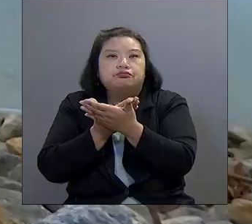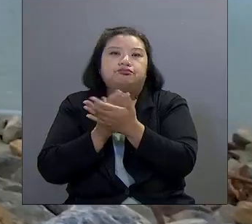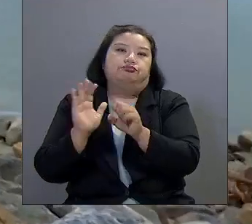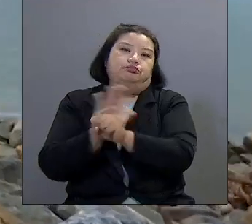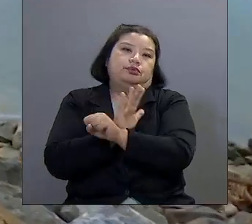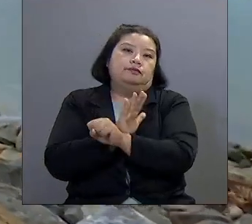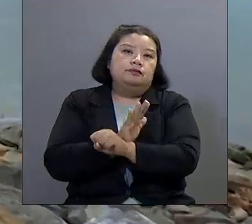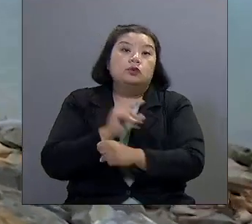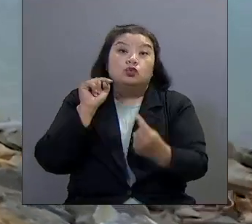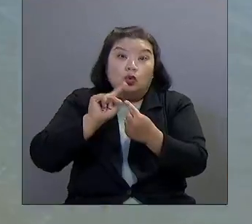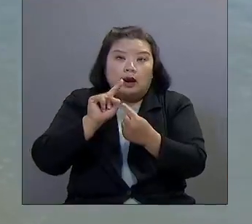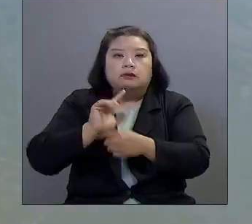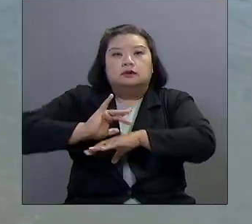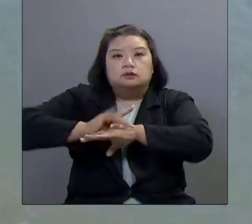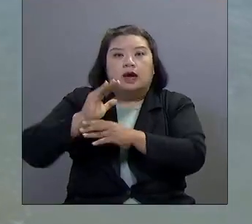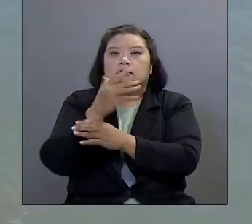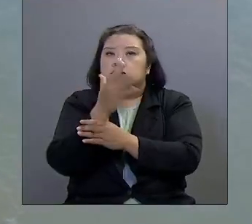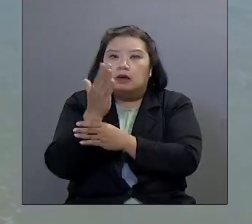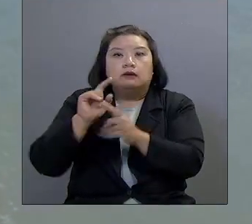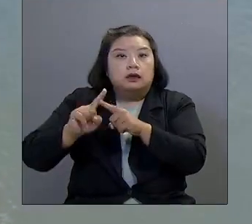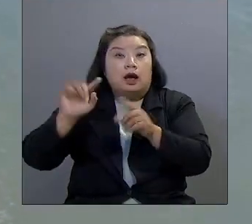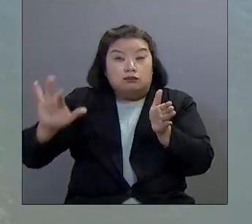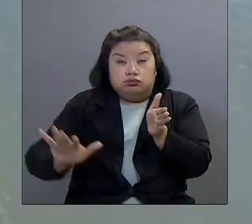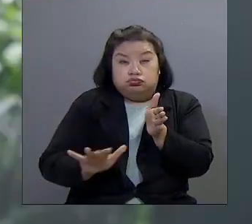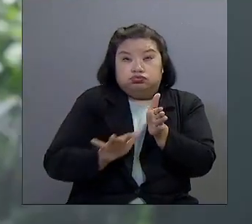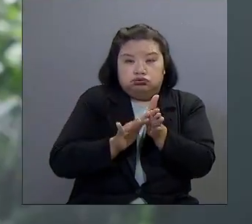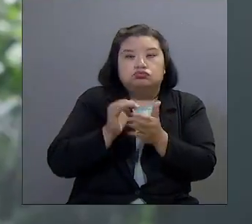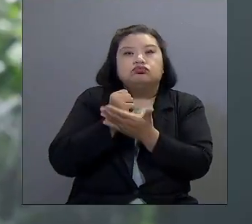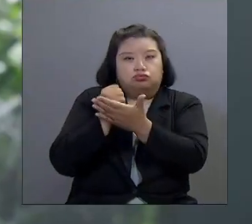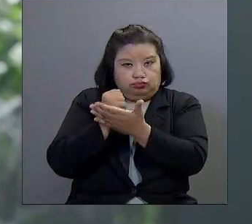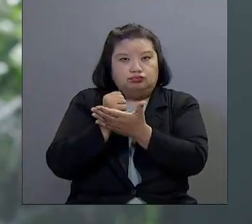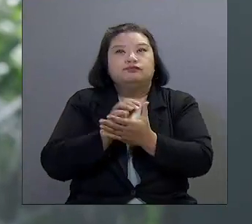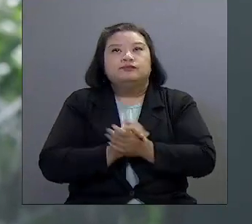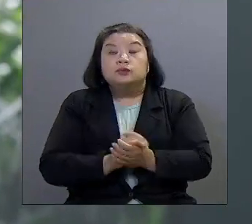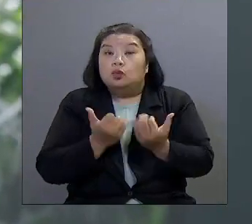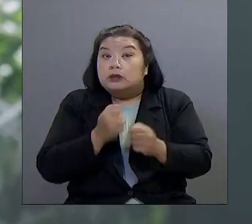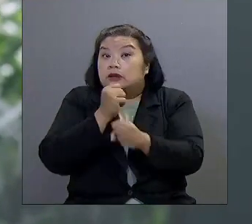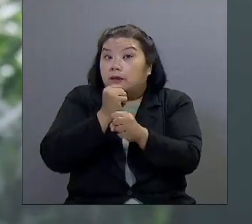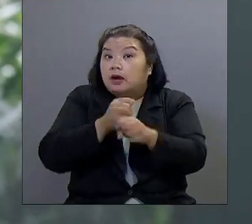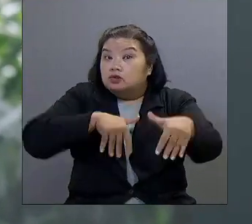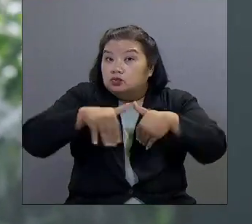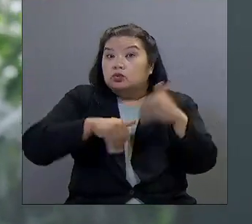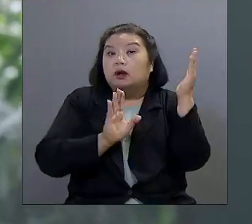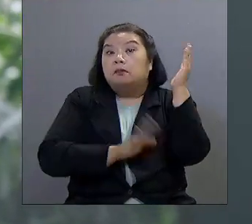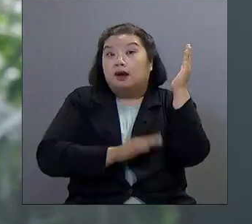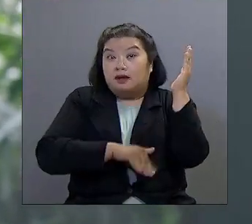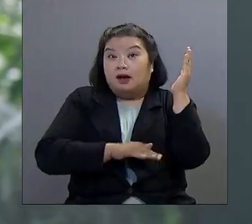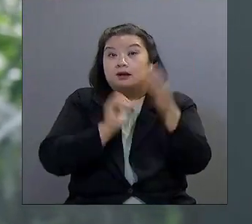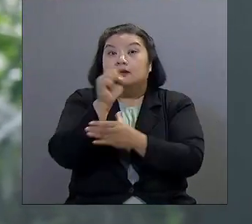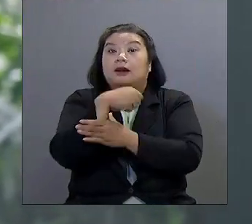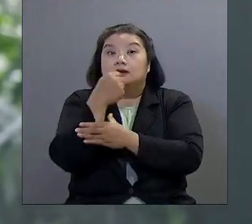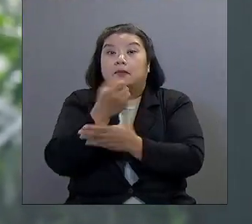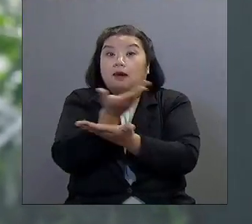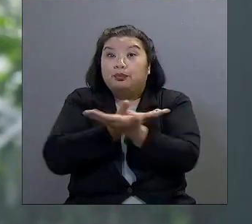ซึจะช่วยรักษาทรร้กรในพืนที่ไว้ได้ค่ะในการทำงานของสภาผู้ชมบฟัพเธอวคือ